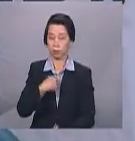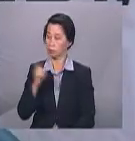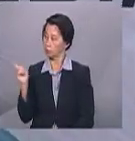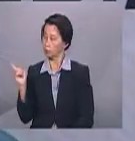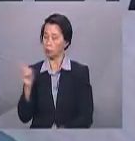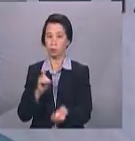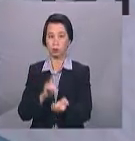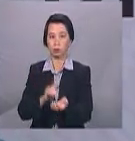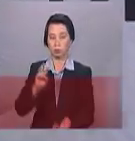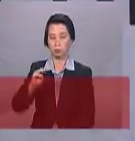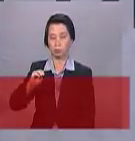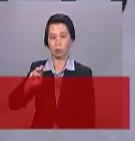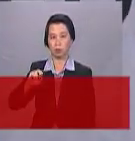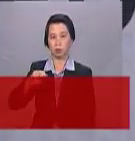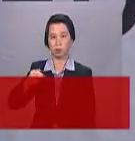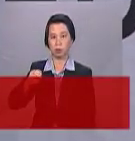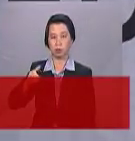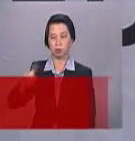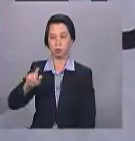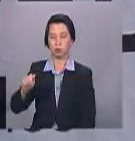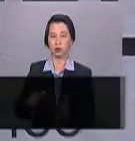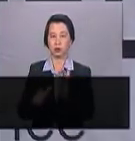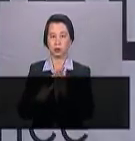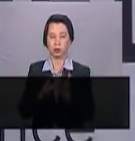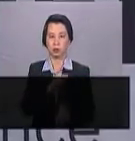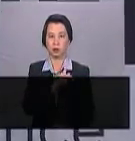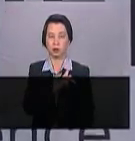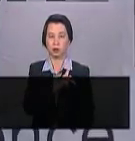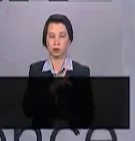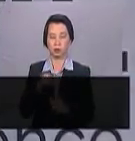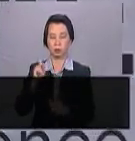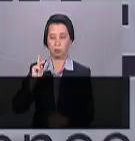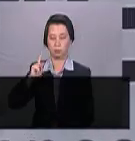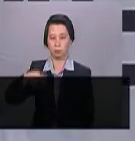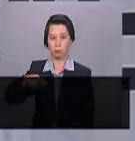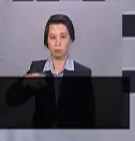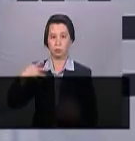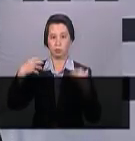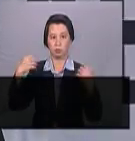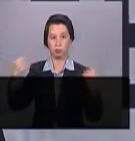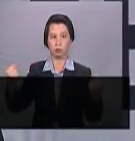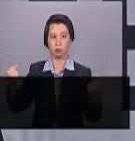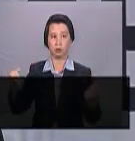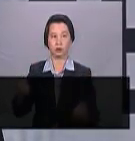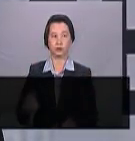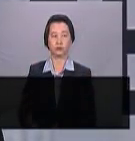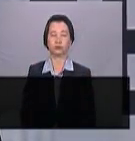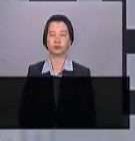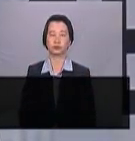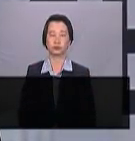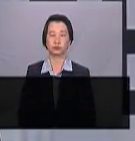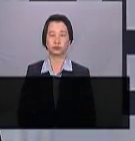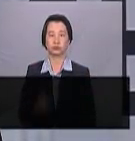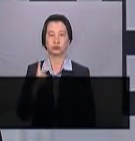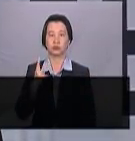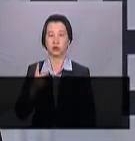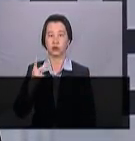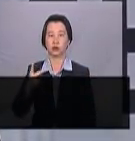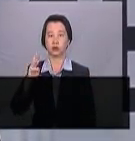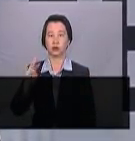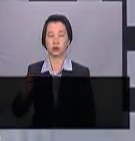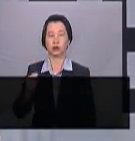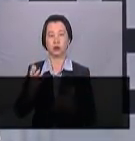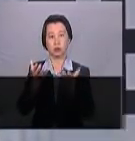Dr. Raizat, Timbalan Ketua Pengarah Kesihatan Bahagian Perubatan. Dan saya mula ya. Kementerian Kesihatan Malaysia